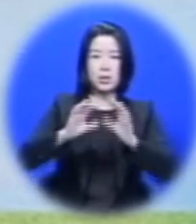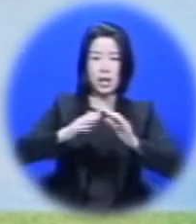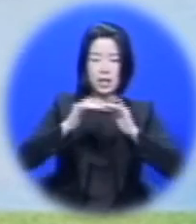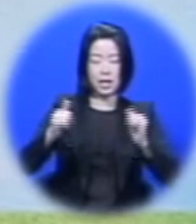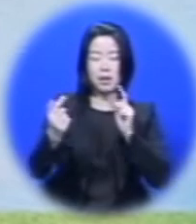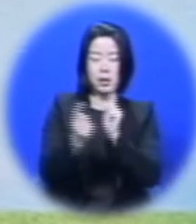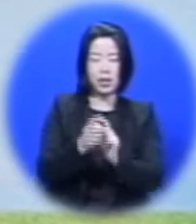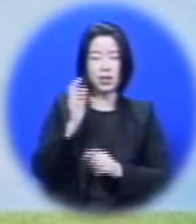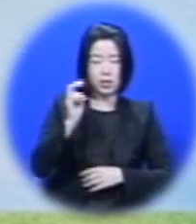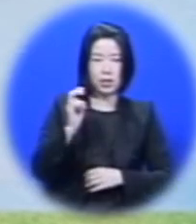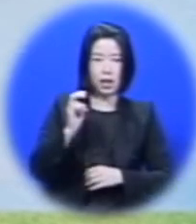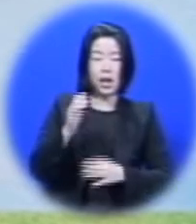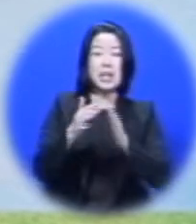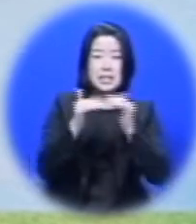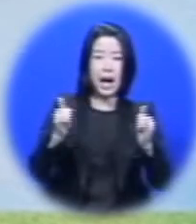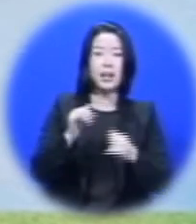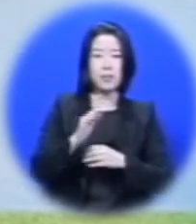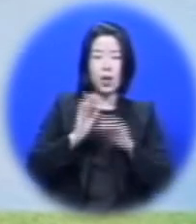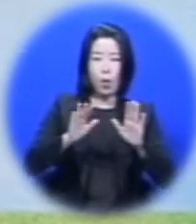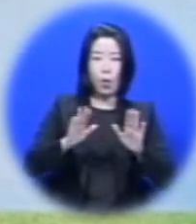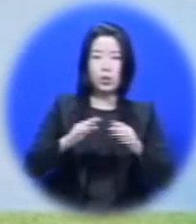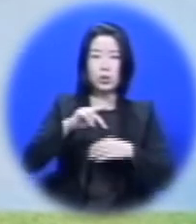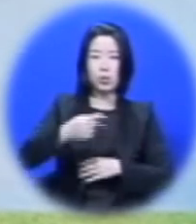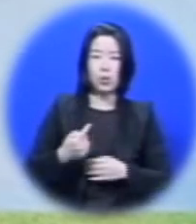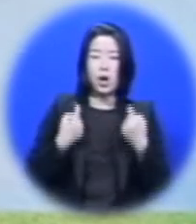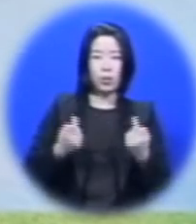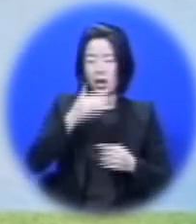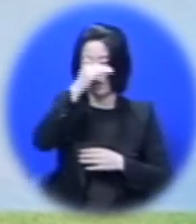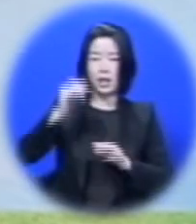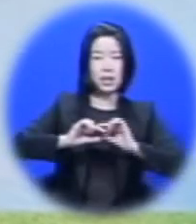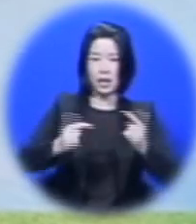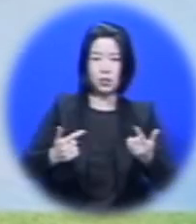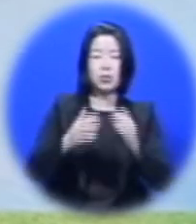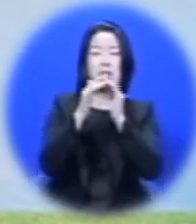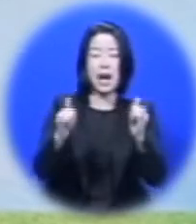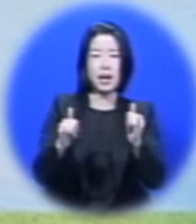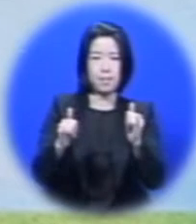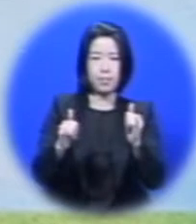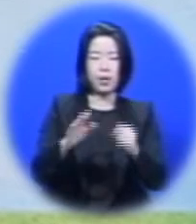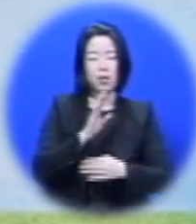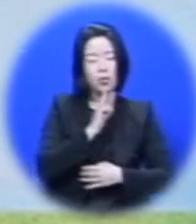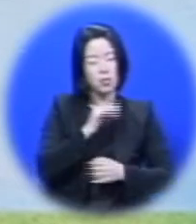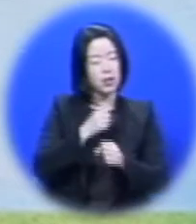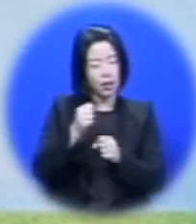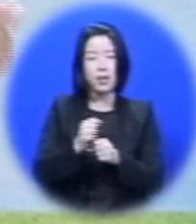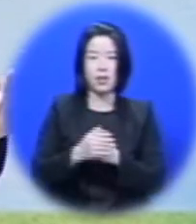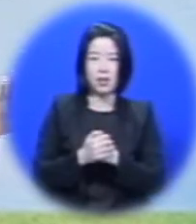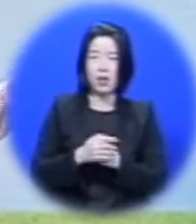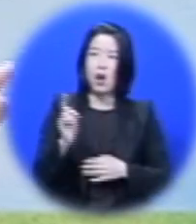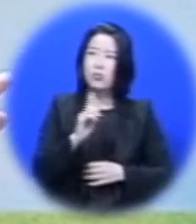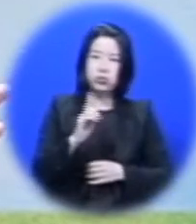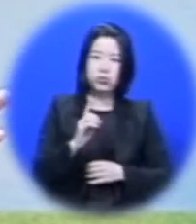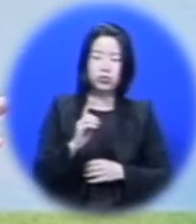것이라. 사람이라는 겁니다. 오늘도 관광이 아니고 사람이라는 거예요. 난감하더라고. 무슨 사람